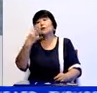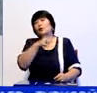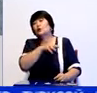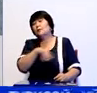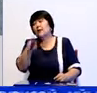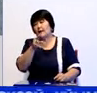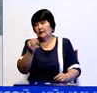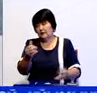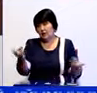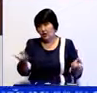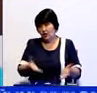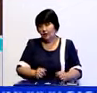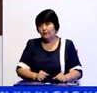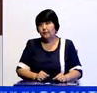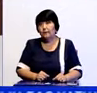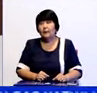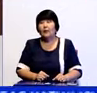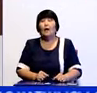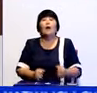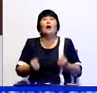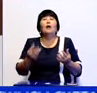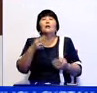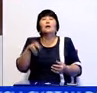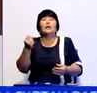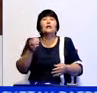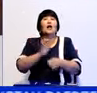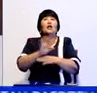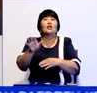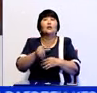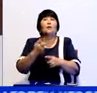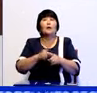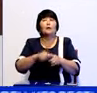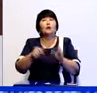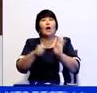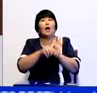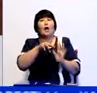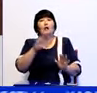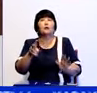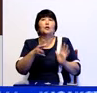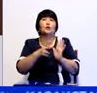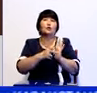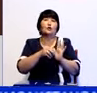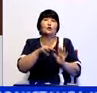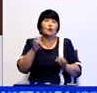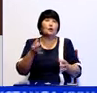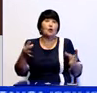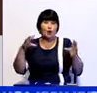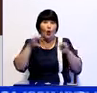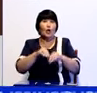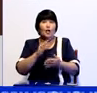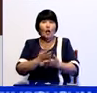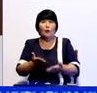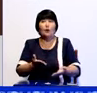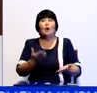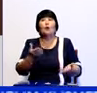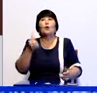теңге қажет. Қаншама миллиард ақша жібердік, осындай мынандай 6 миллион 8 миллионнан құралған ғой соның бәрі.